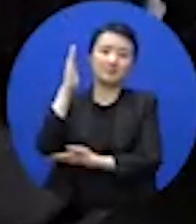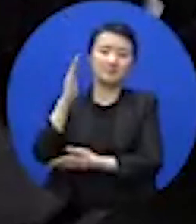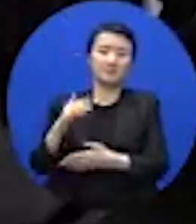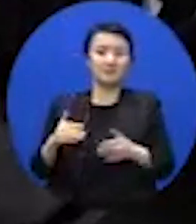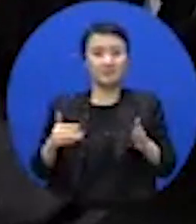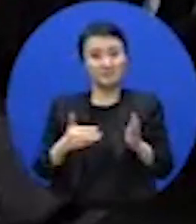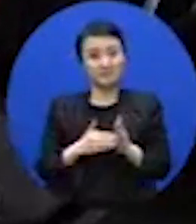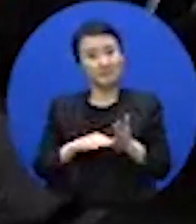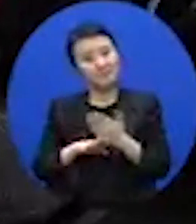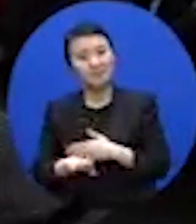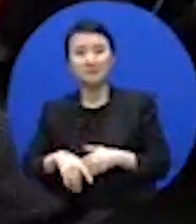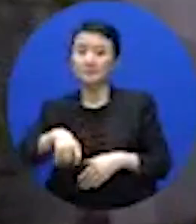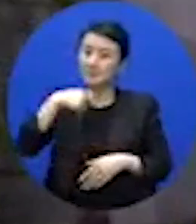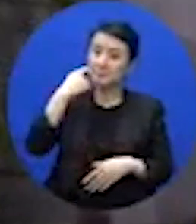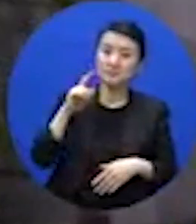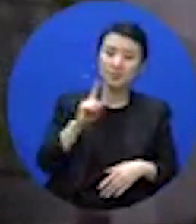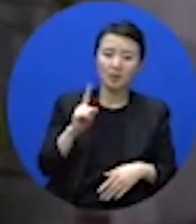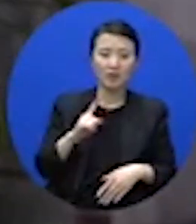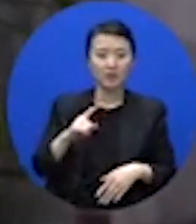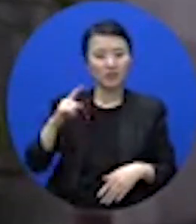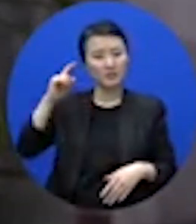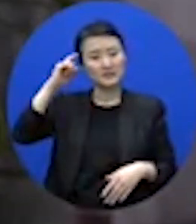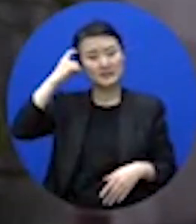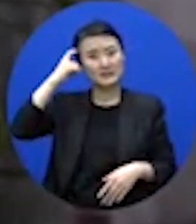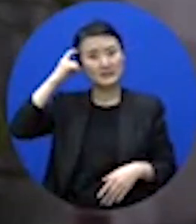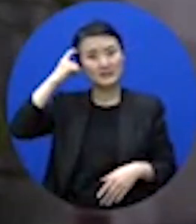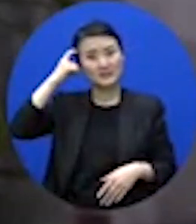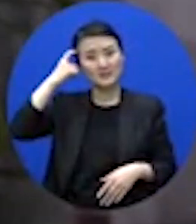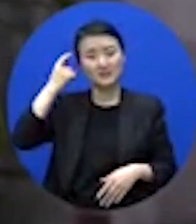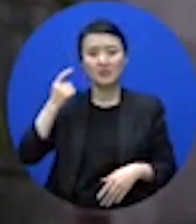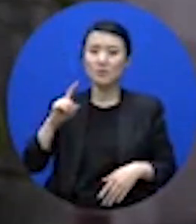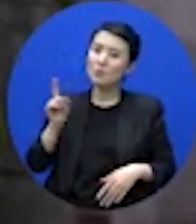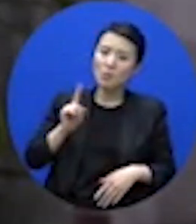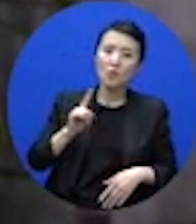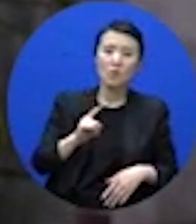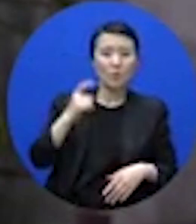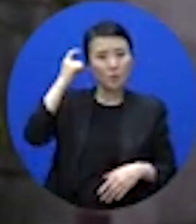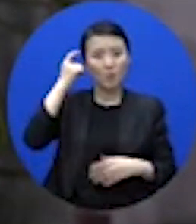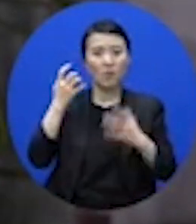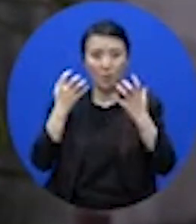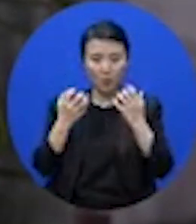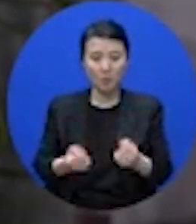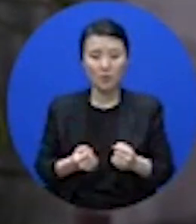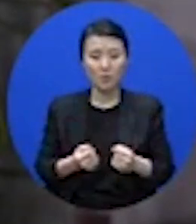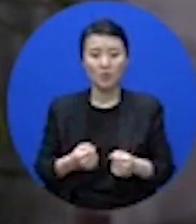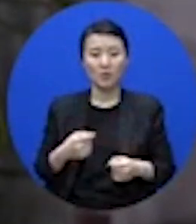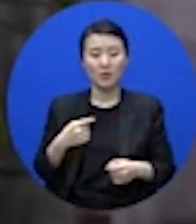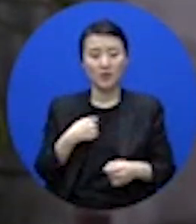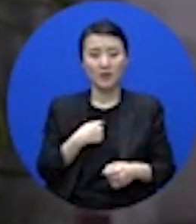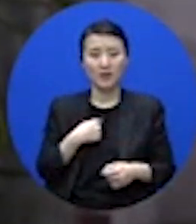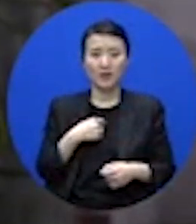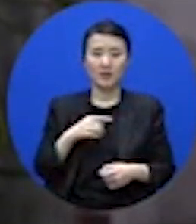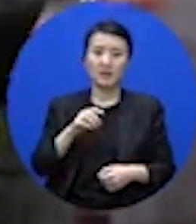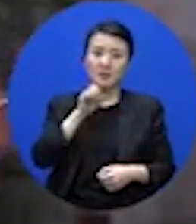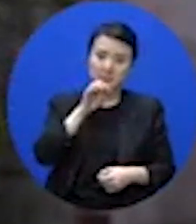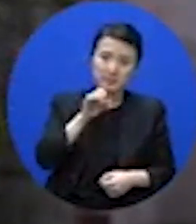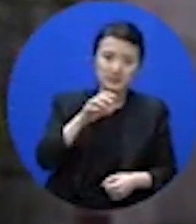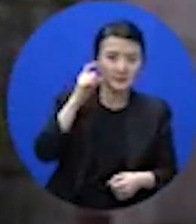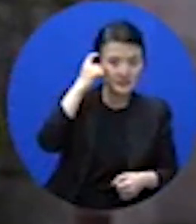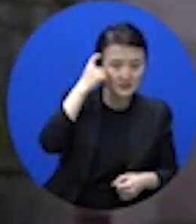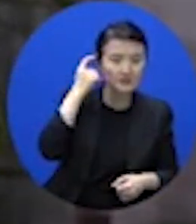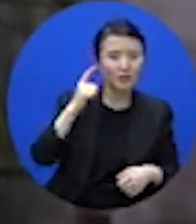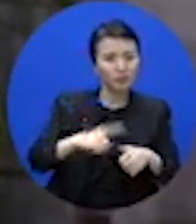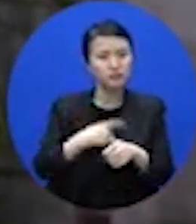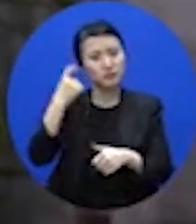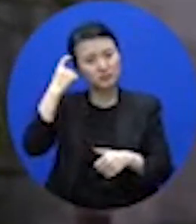마치면 어떻게 맛있는 거 먹을까? 뭐 어떻게. 스쳐 지나가는 나도 모르게 생각들, 내가 의식적으로 해야 되는 생각들이